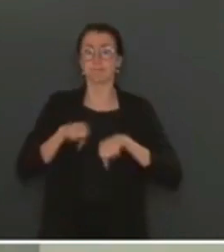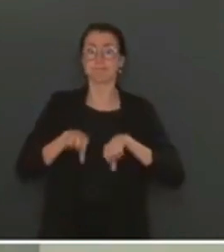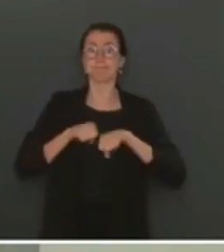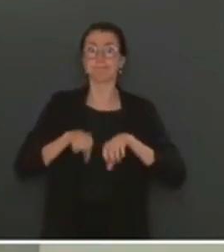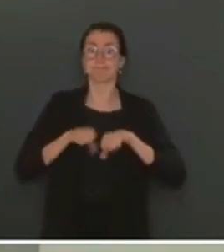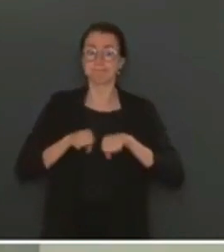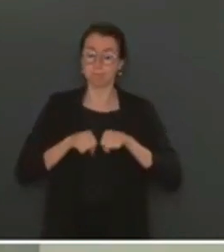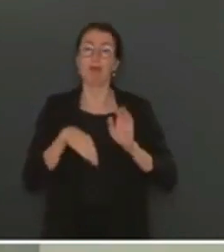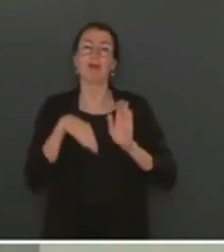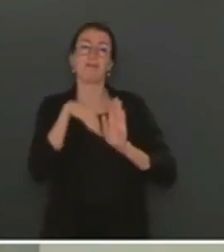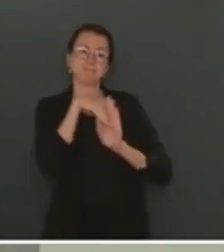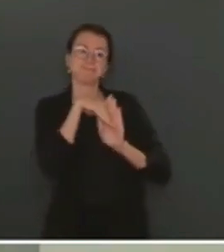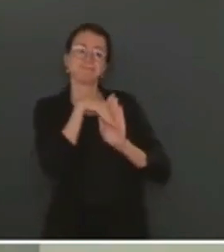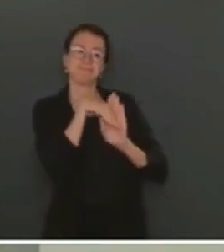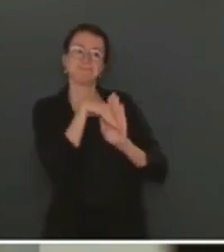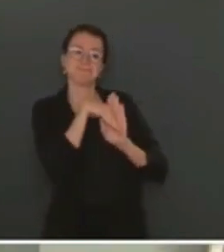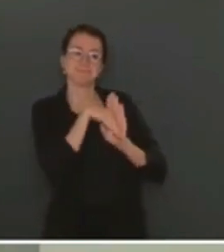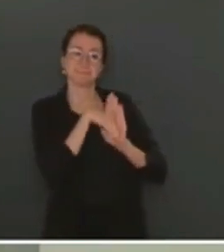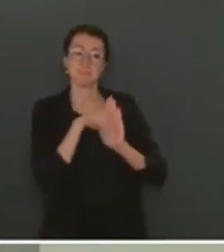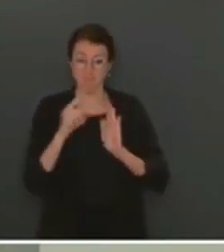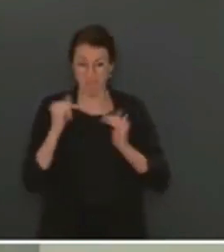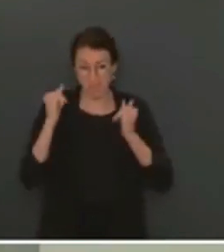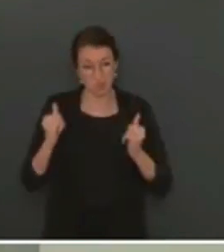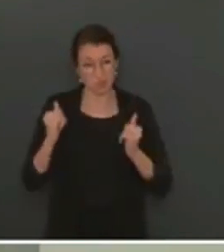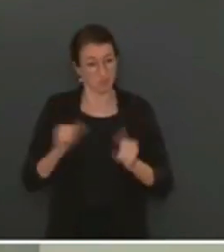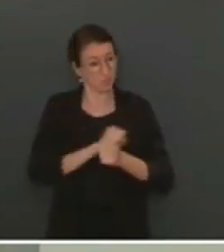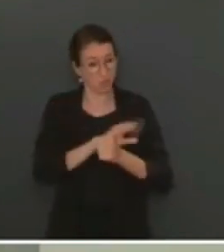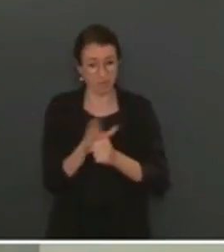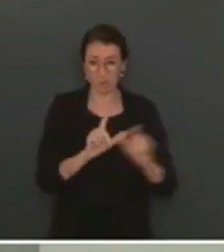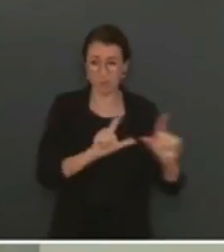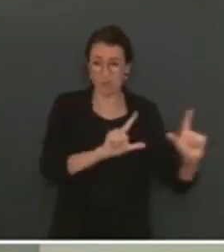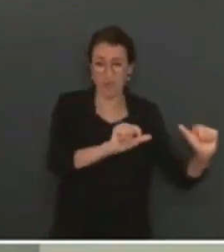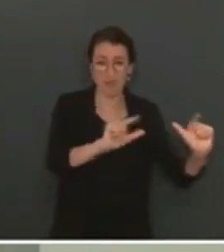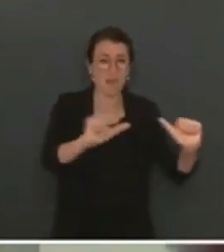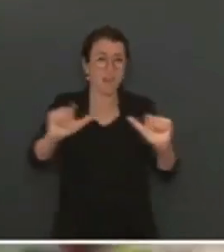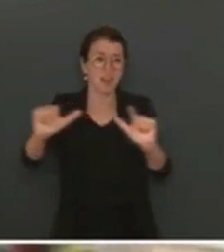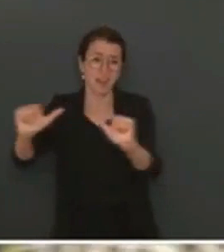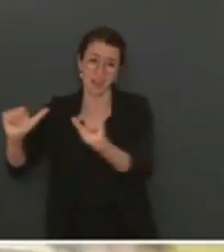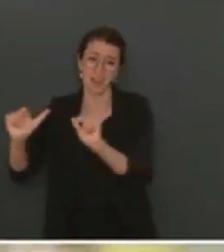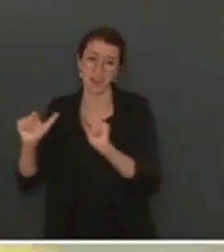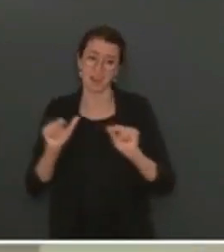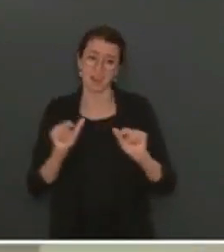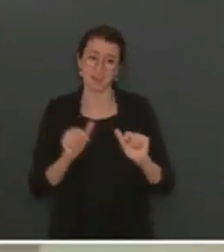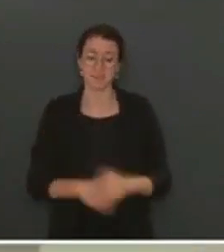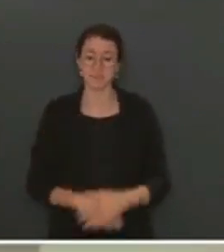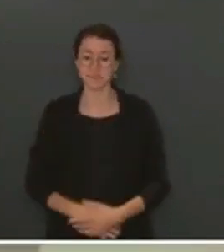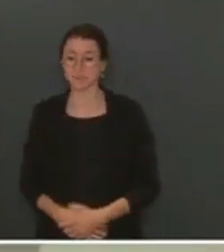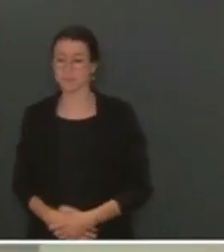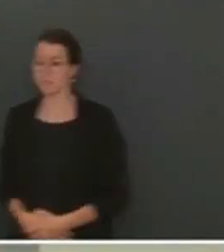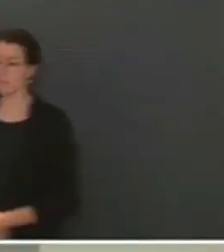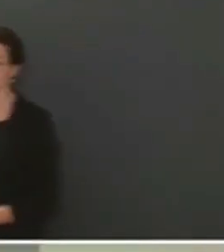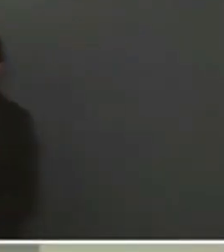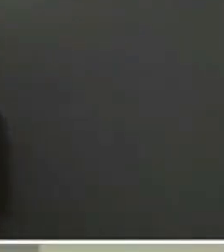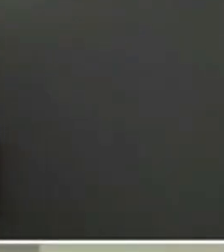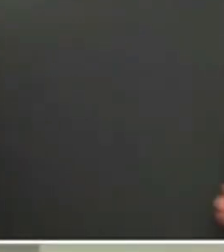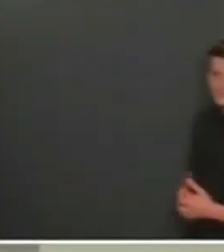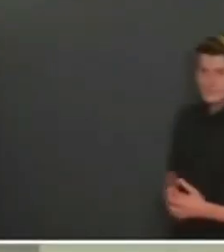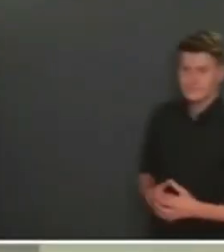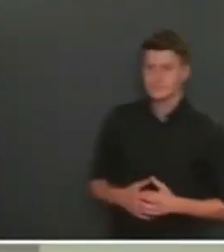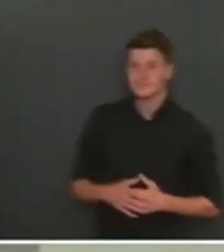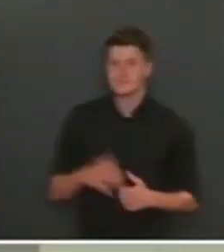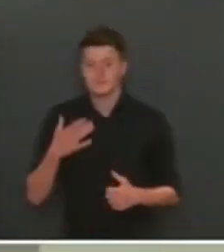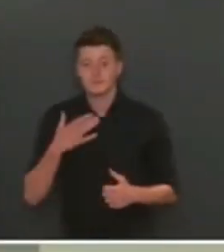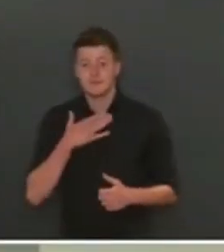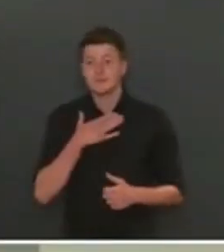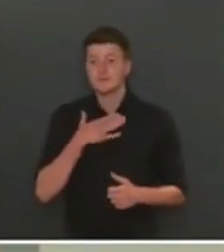الاجتماع وهدروع التقارير الجديدة يعني لم الشامل للزوجين وزيادة اعباد المتسوقين